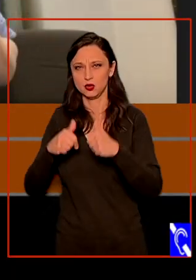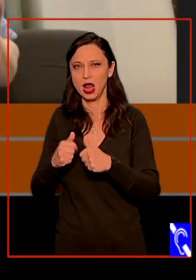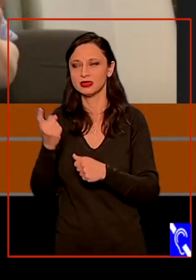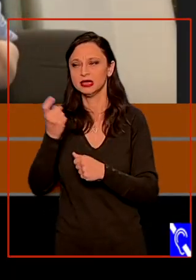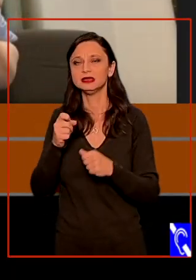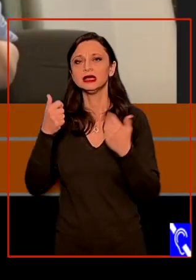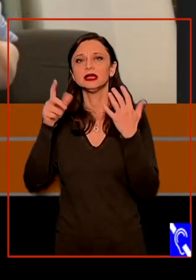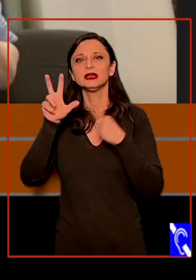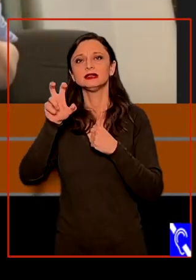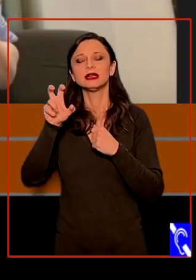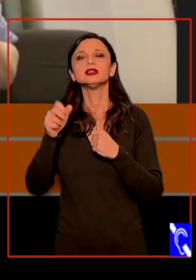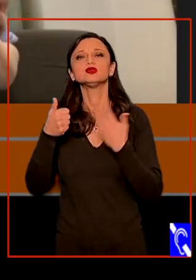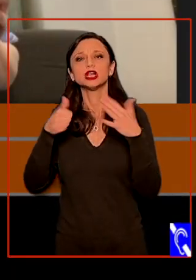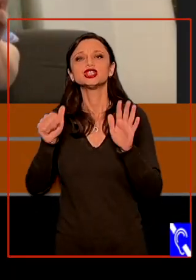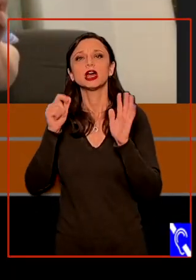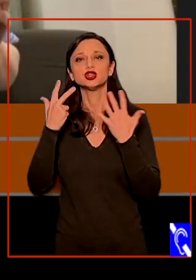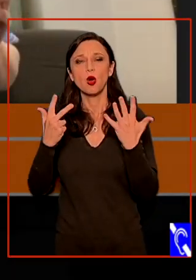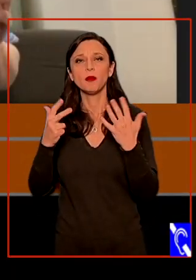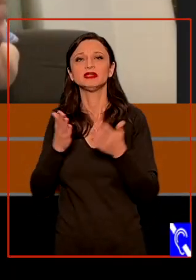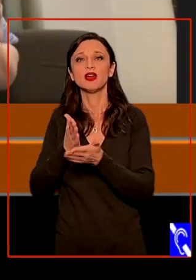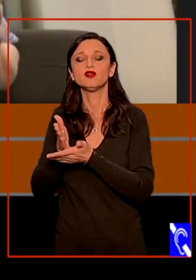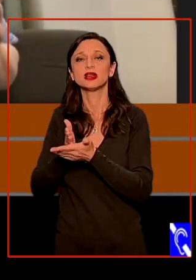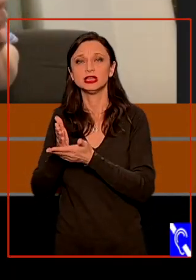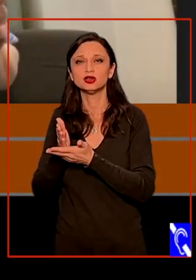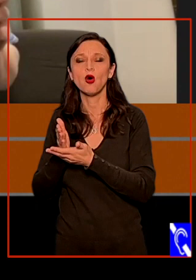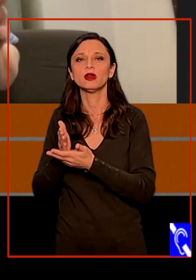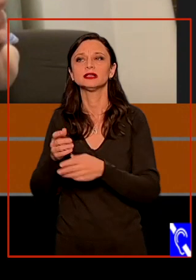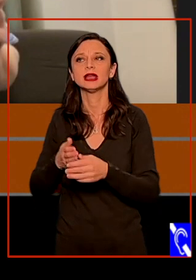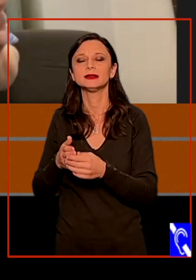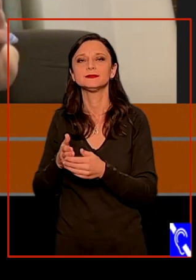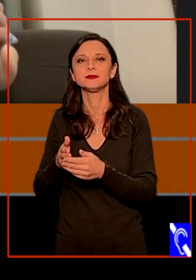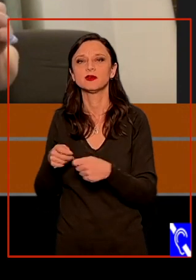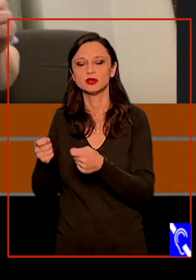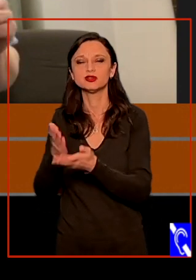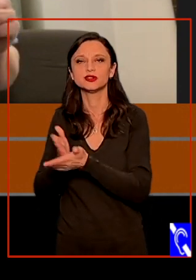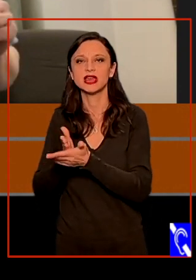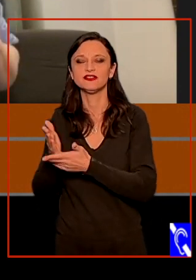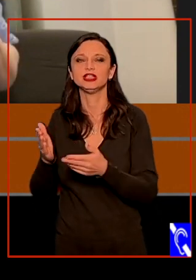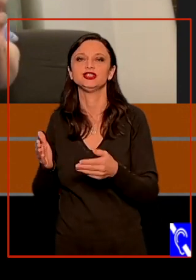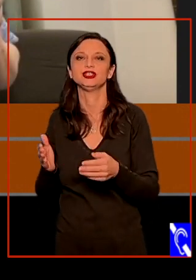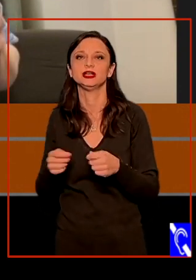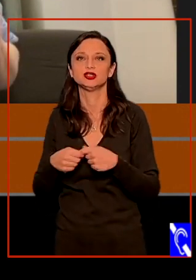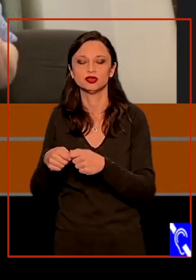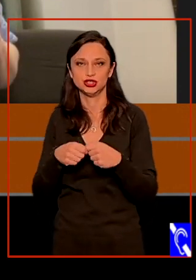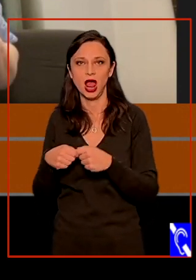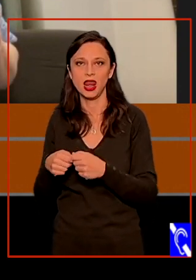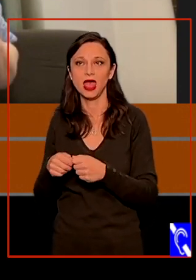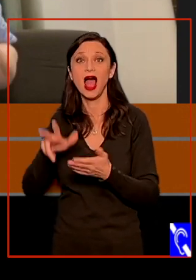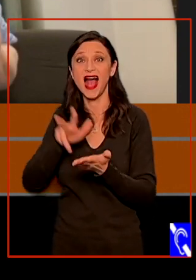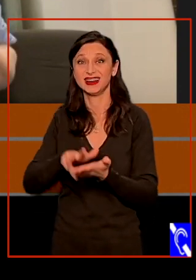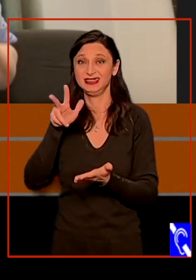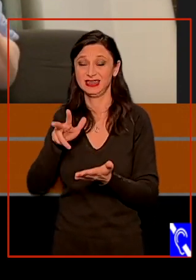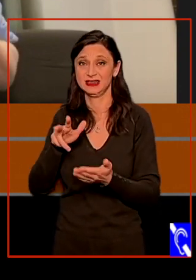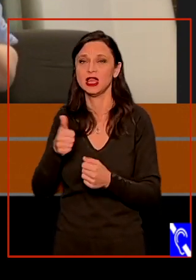din 368 de furnizori de servicii sociale acreditați, operatori economici, SRL-uri, societăți